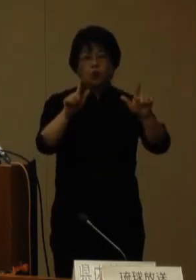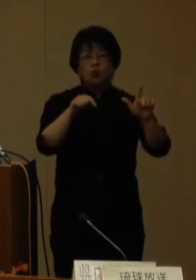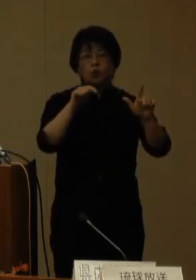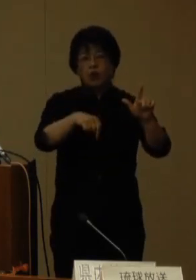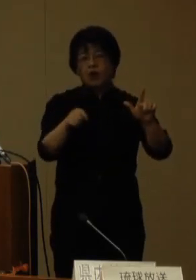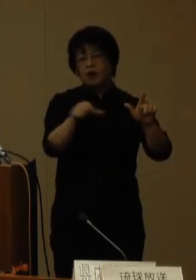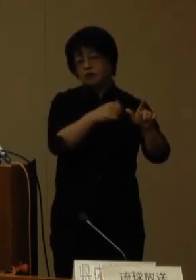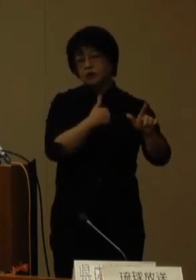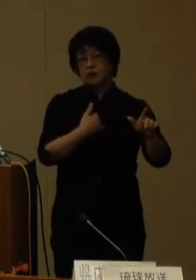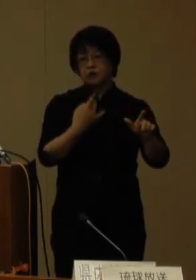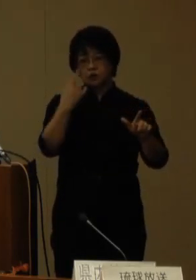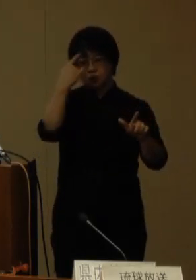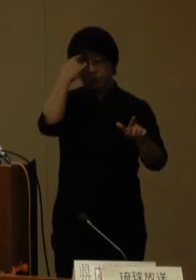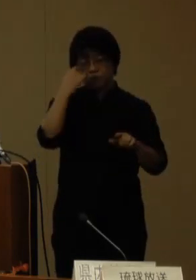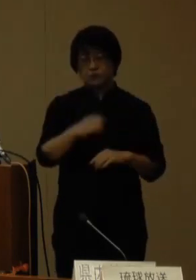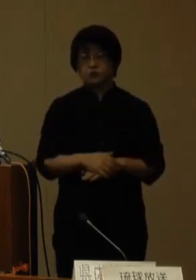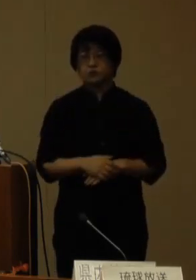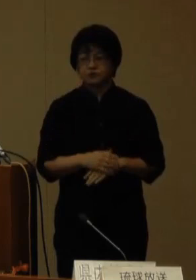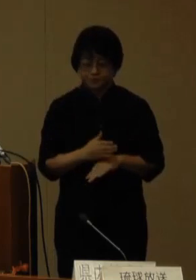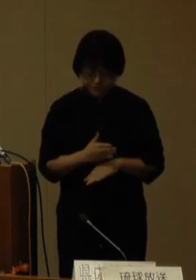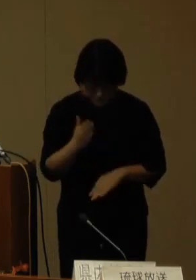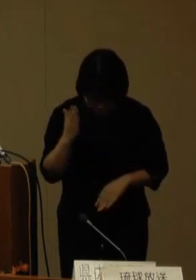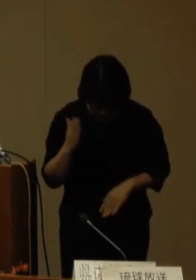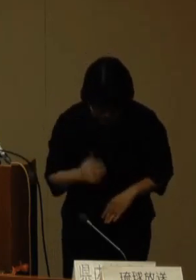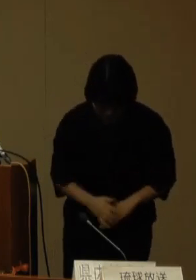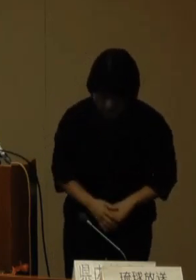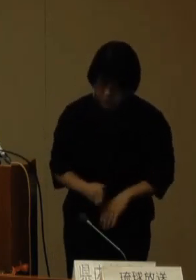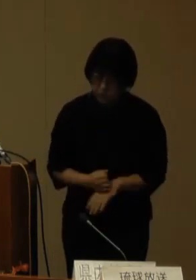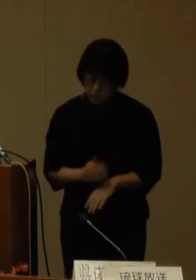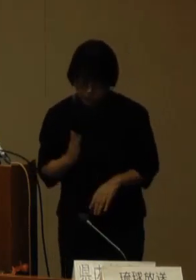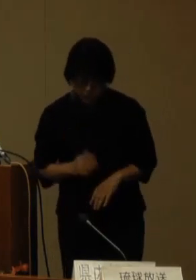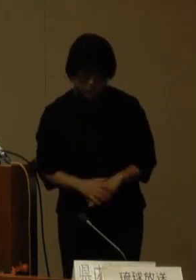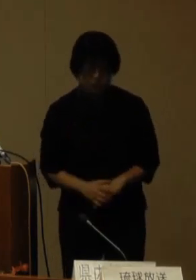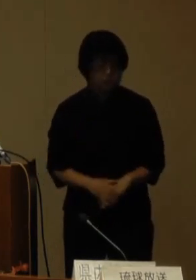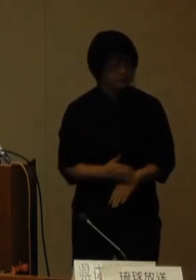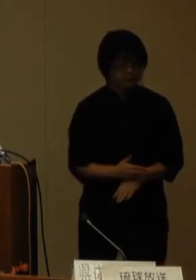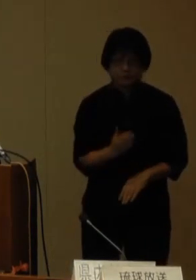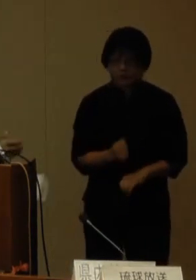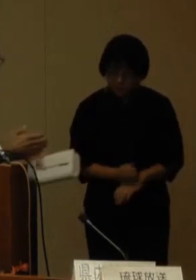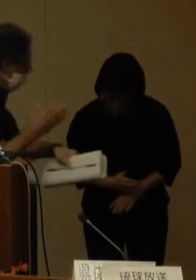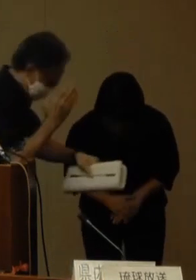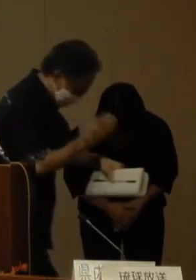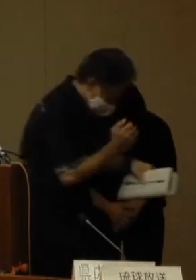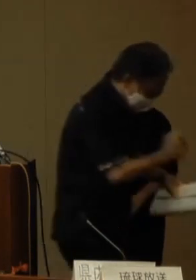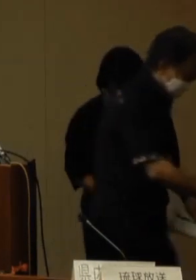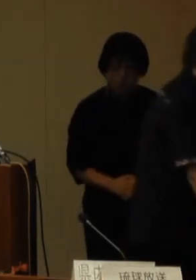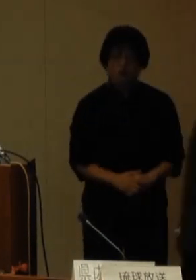います。はい、ありがとうございました。 ありがとうございました。